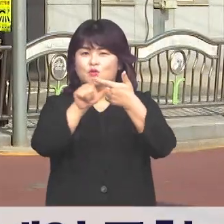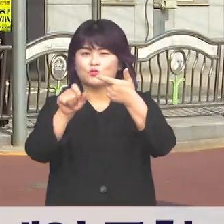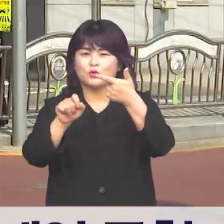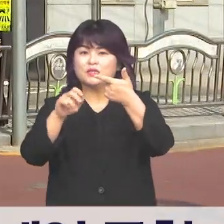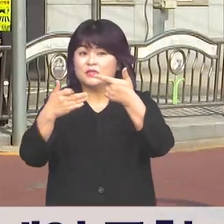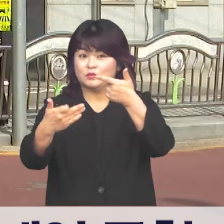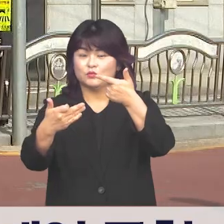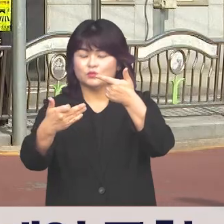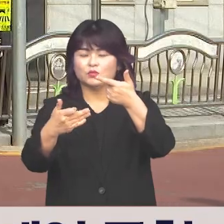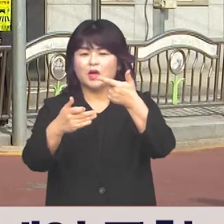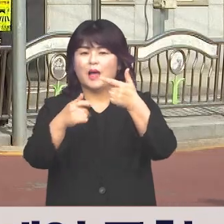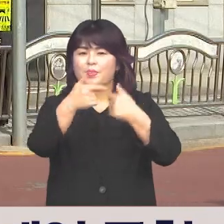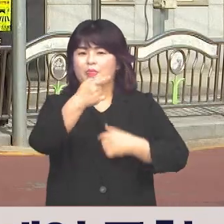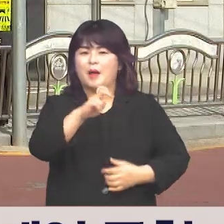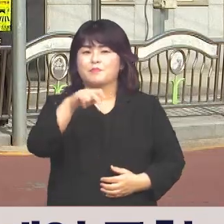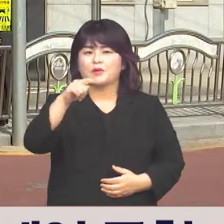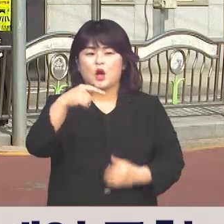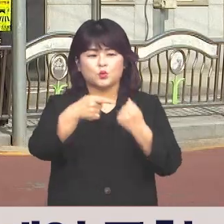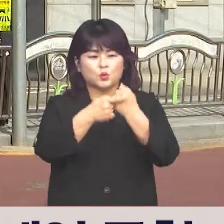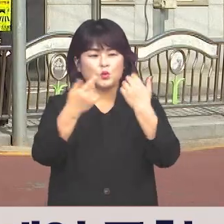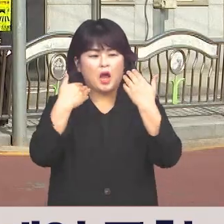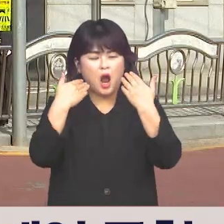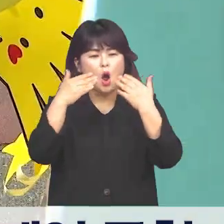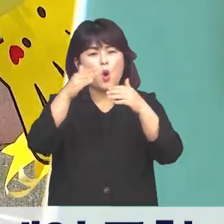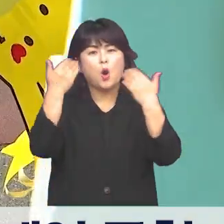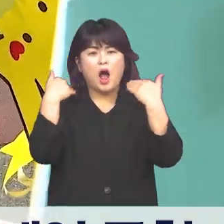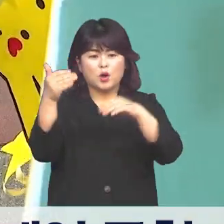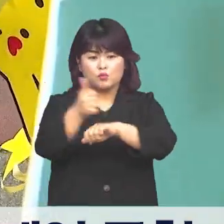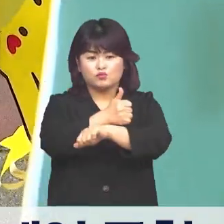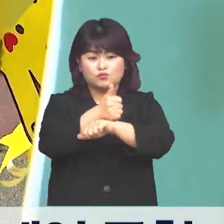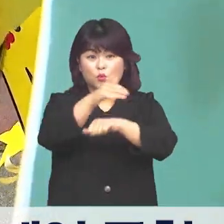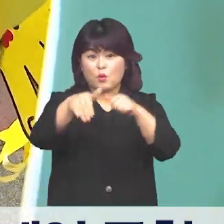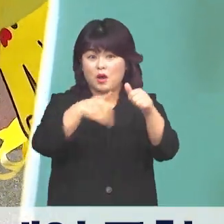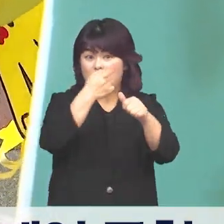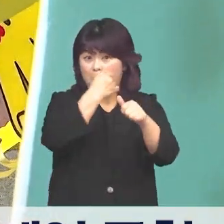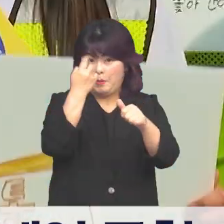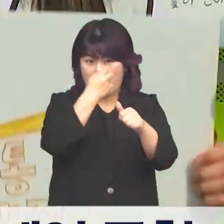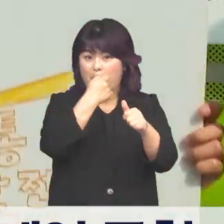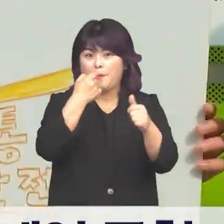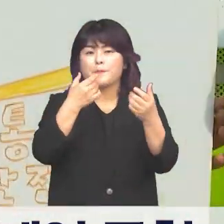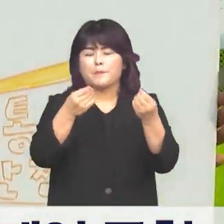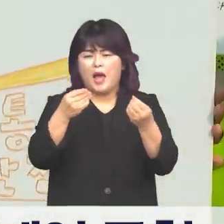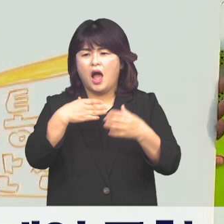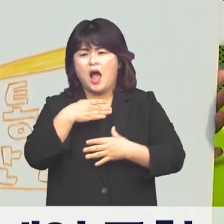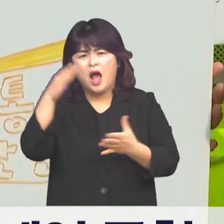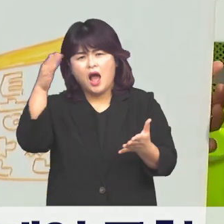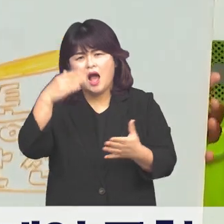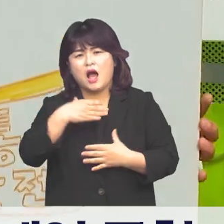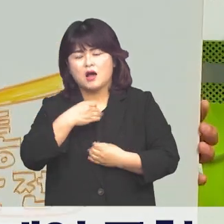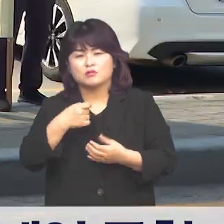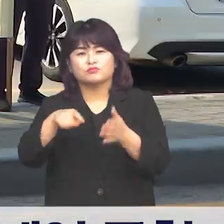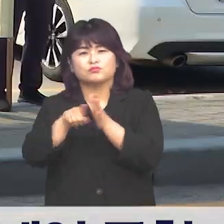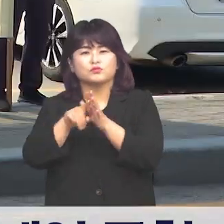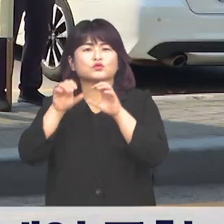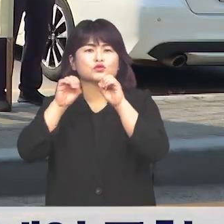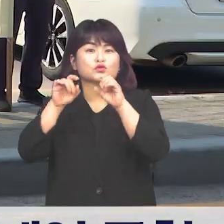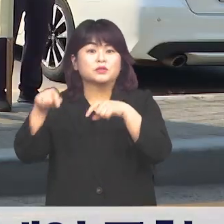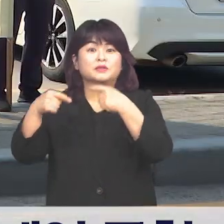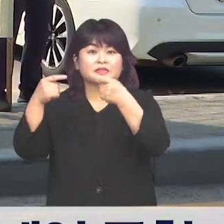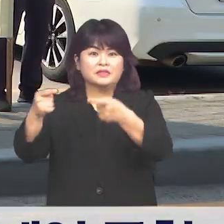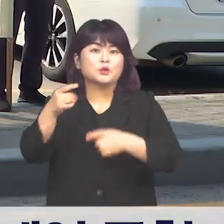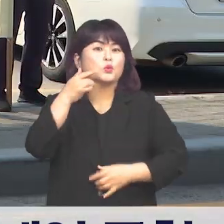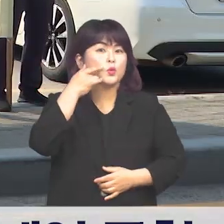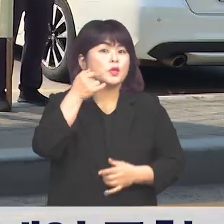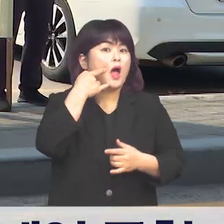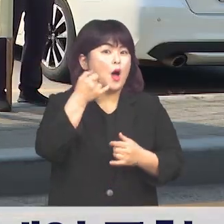이상일 용인특례시장은 지난 19일 남사초등학교 주변 통학 환경을 점검하고 학생들의 안전을 위한 교통안전